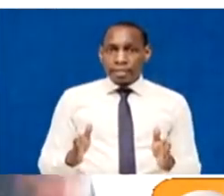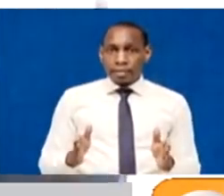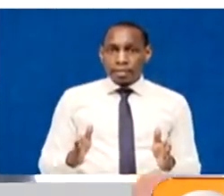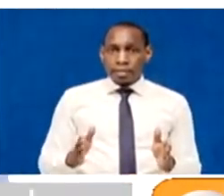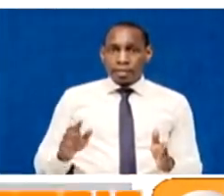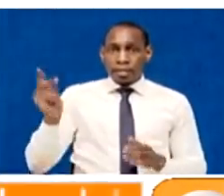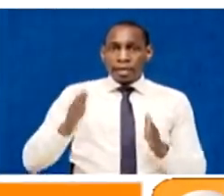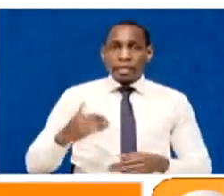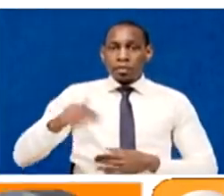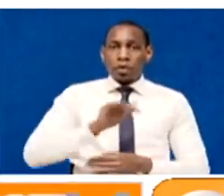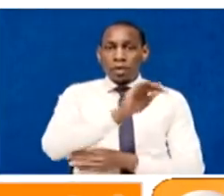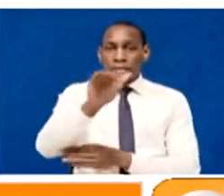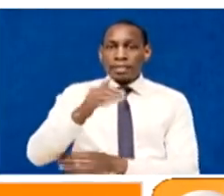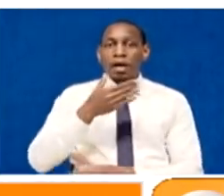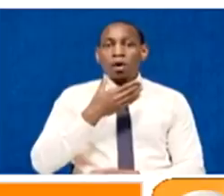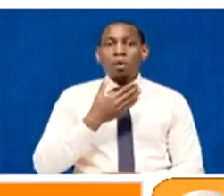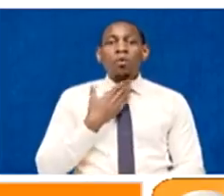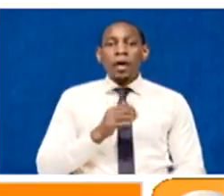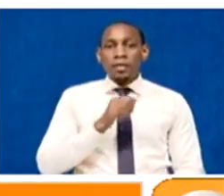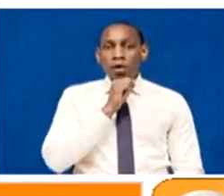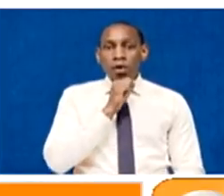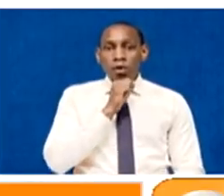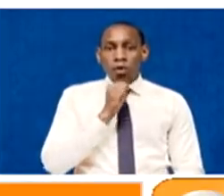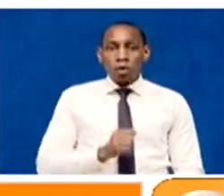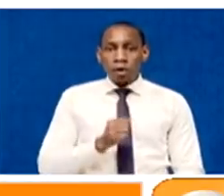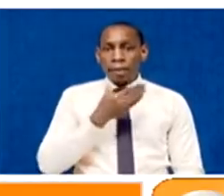Wakenya kila mara nimeuliza mnataka mzee